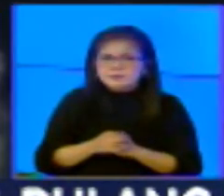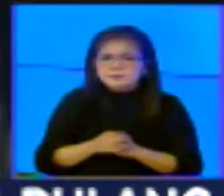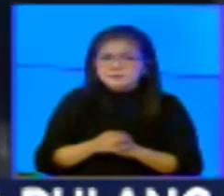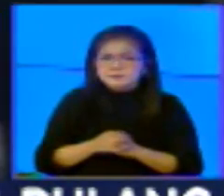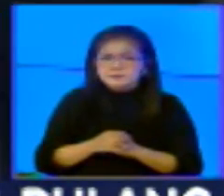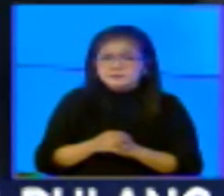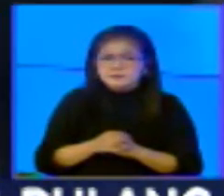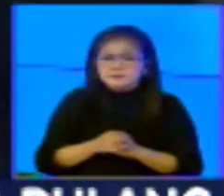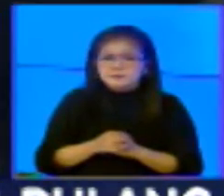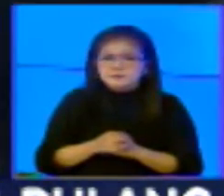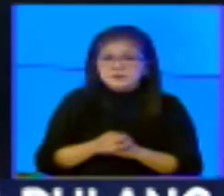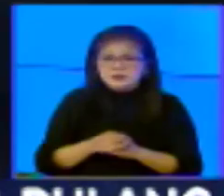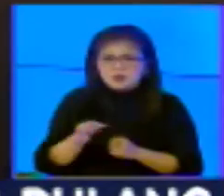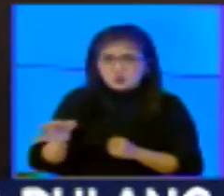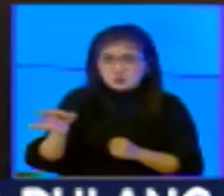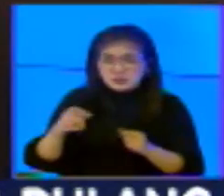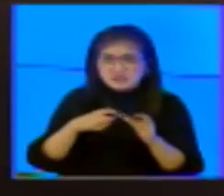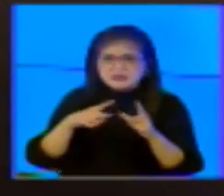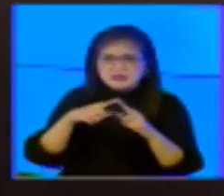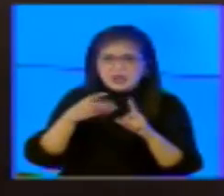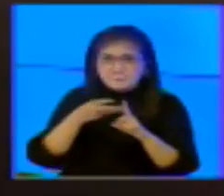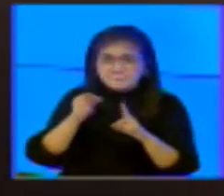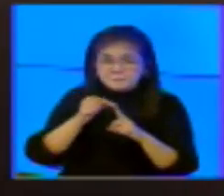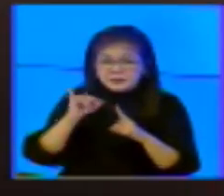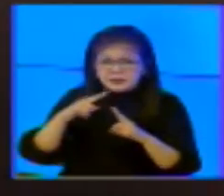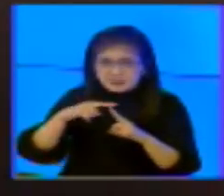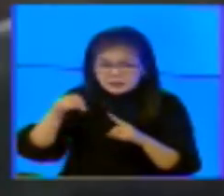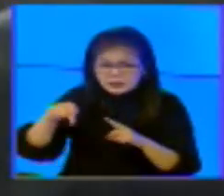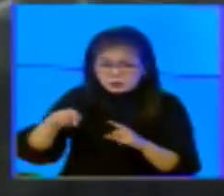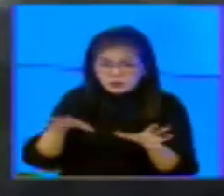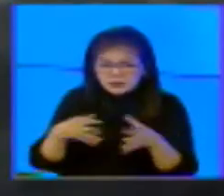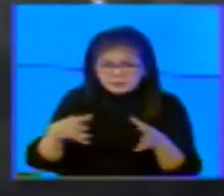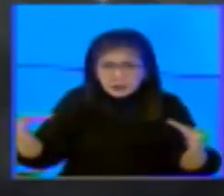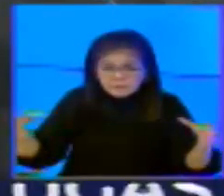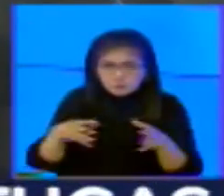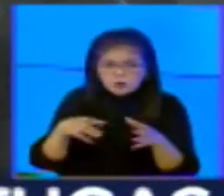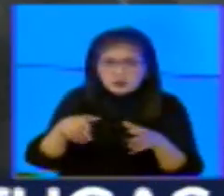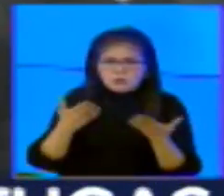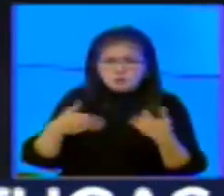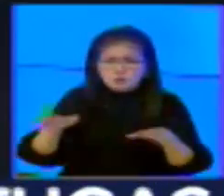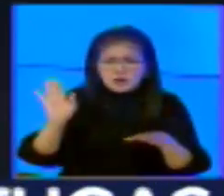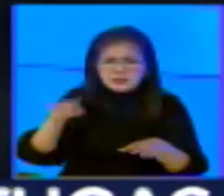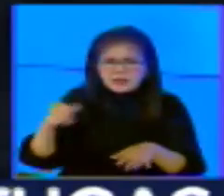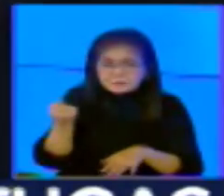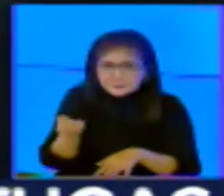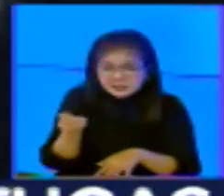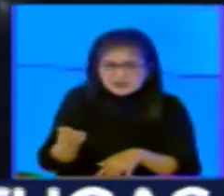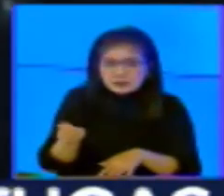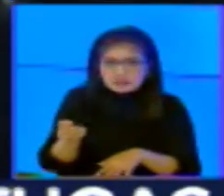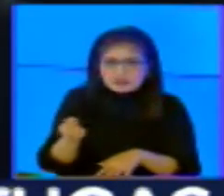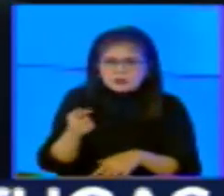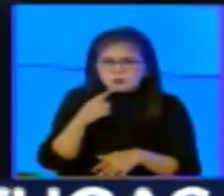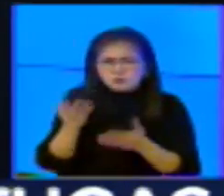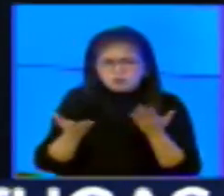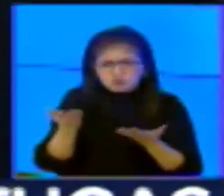Di Sampit, Kota Waringin Timur, Kalimantan Tengah, petugas gabungan membubarkan pasar dadakan yang dianggap berpotensi sebagai tempat penyebaran virus